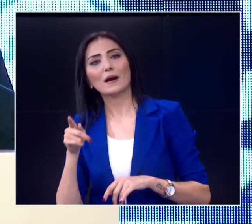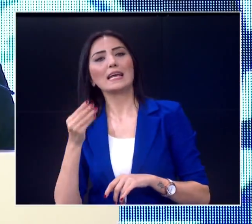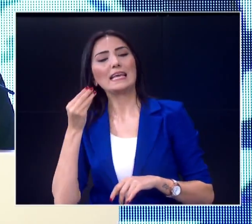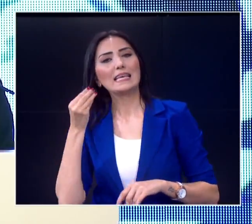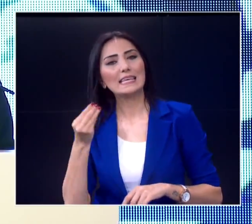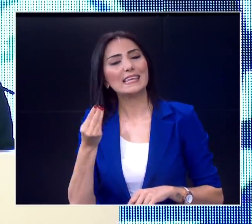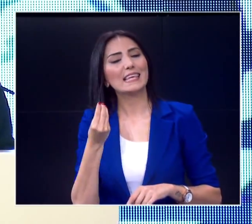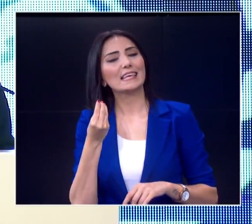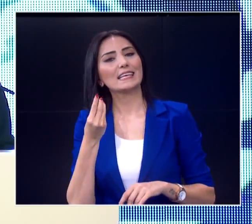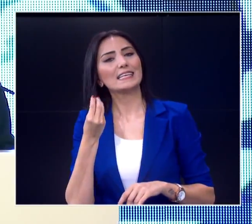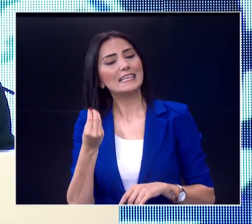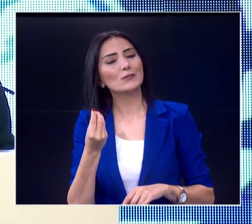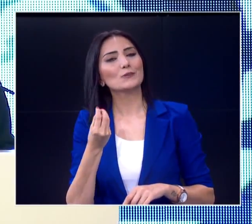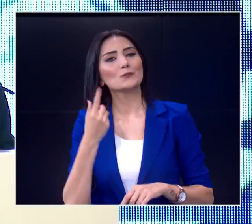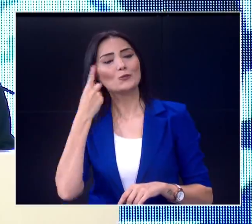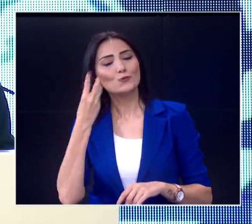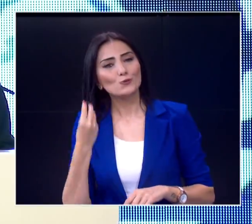iyiye, güzele,